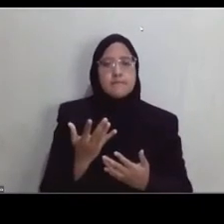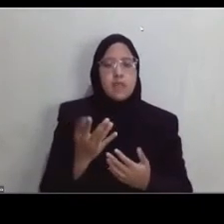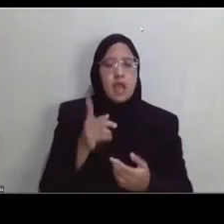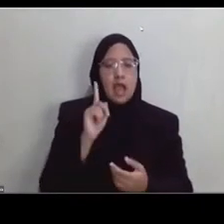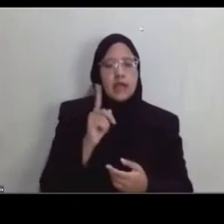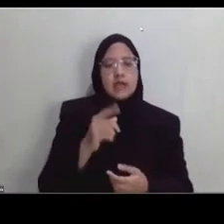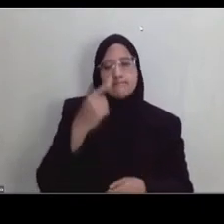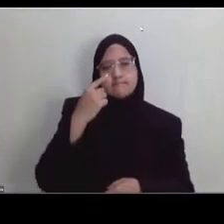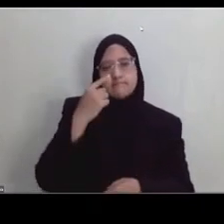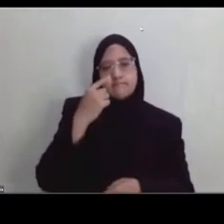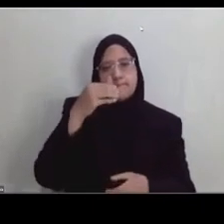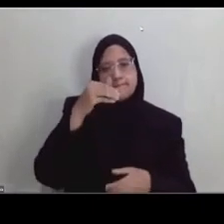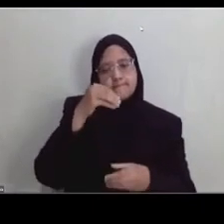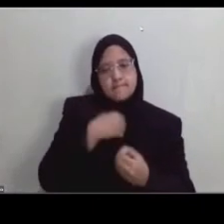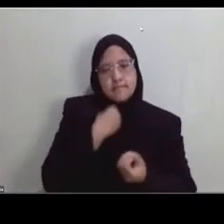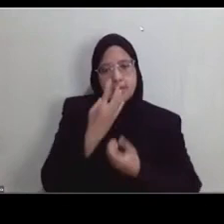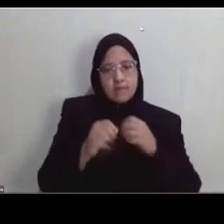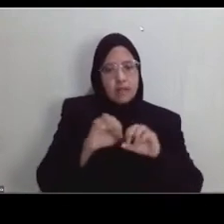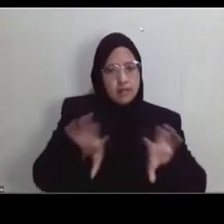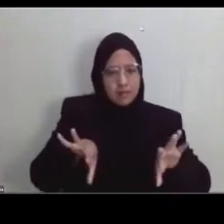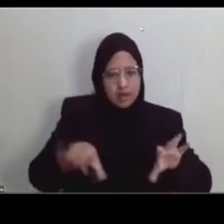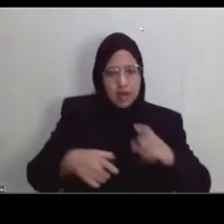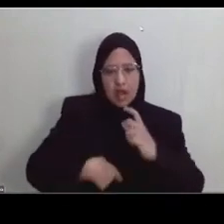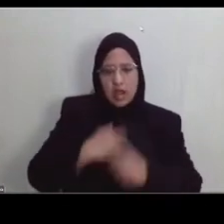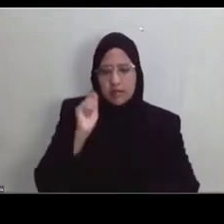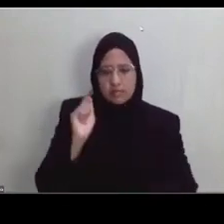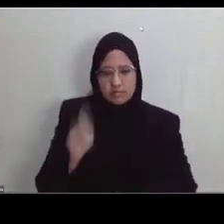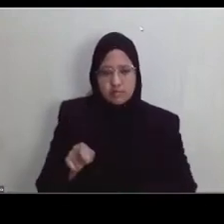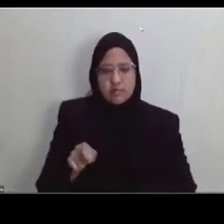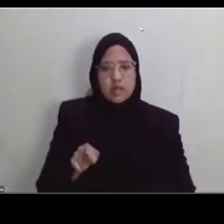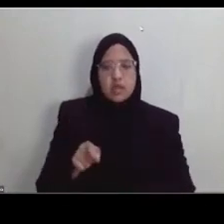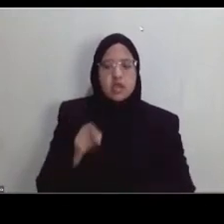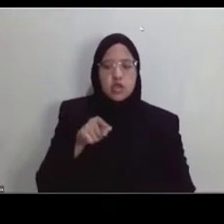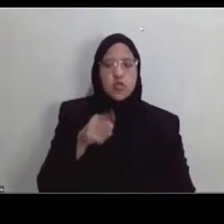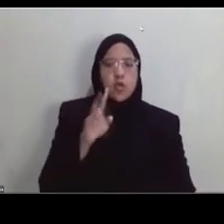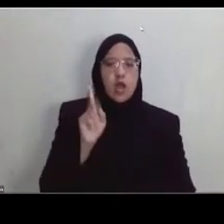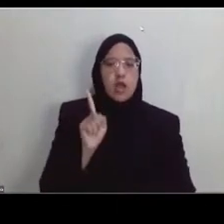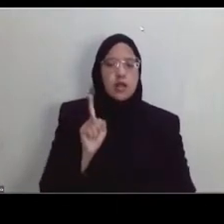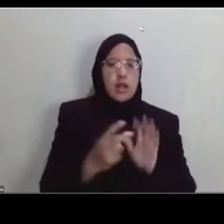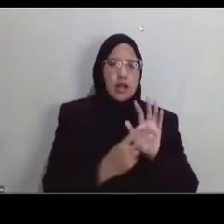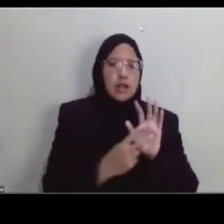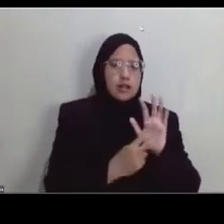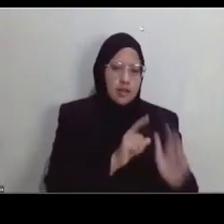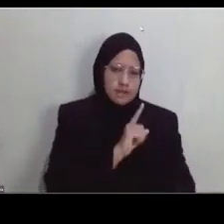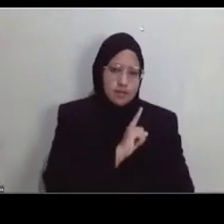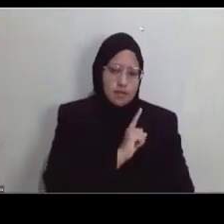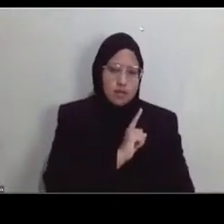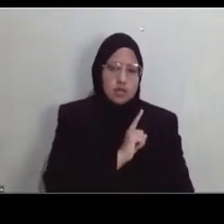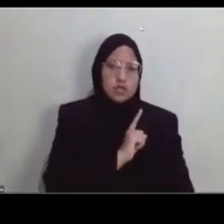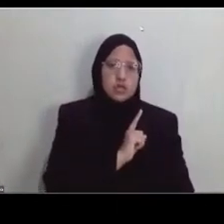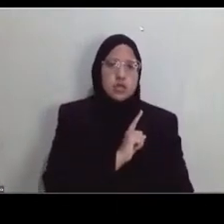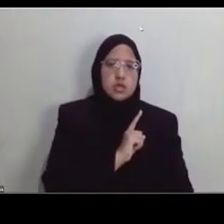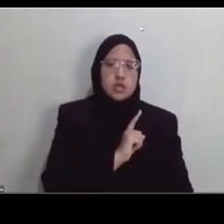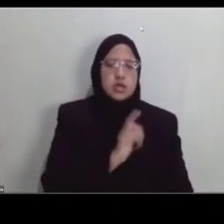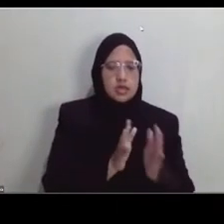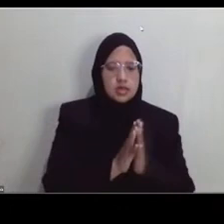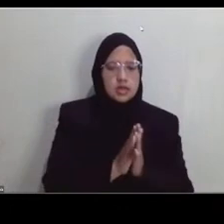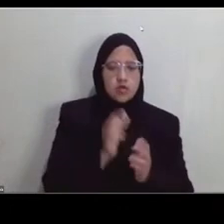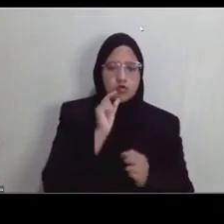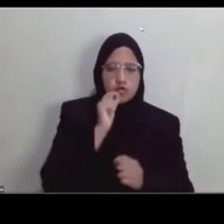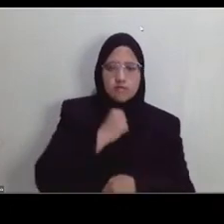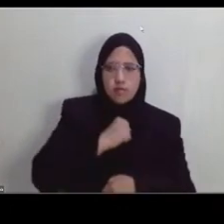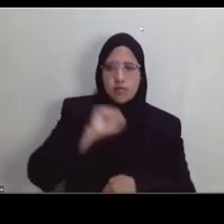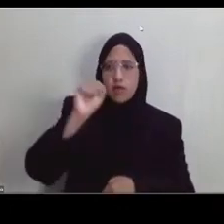disenting opinion seorang Hakim merupakan wujud independen I persoalan personal dan bagian dari kemerdekaan kekuasaan